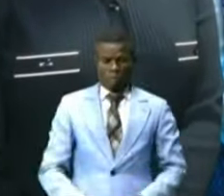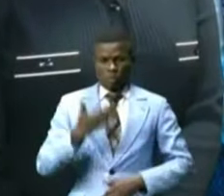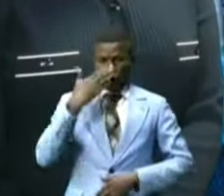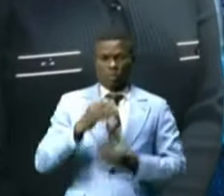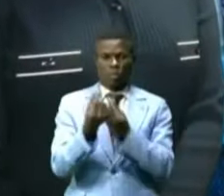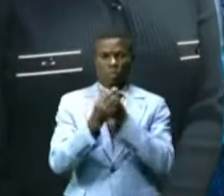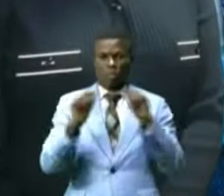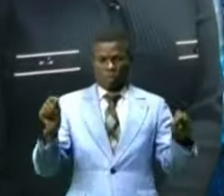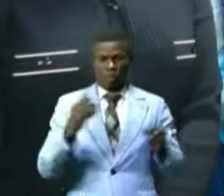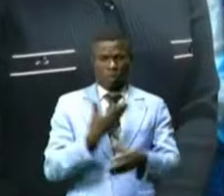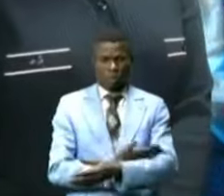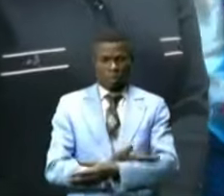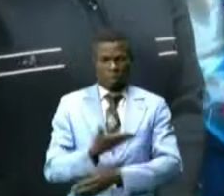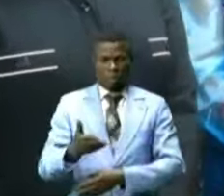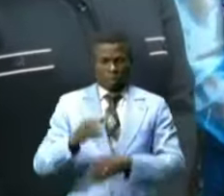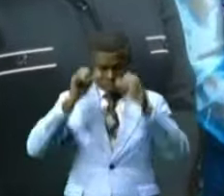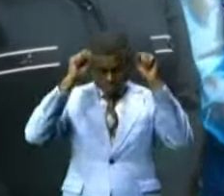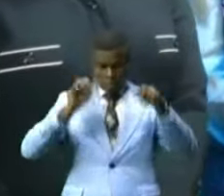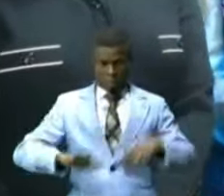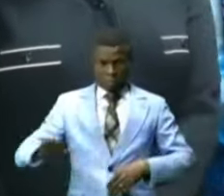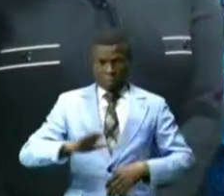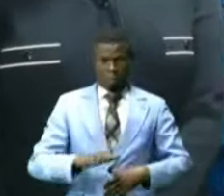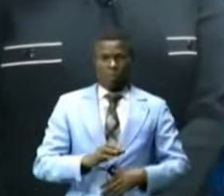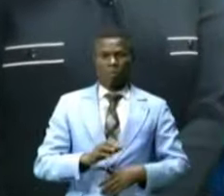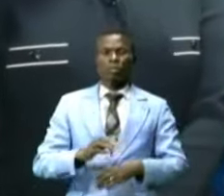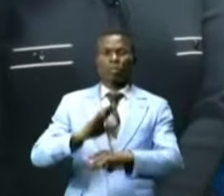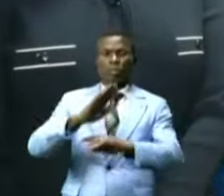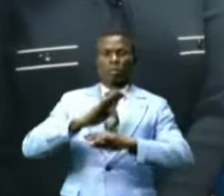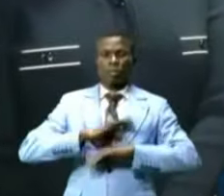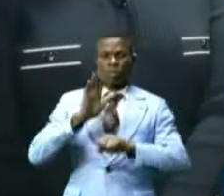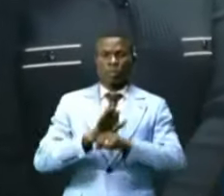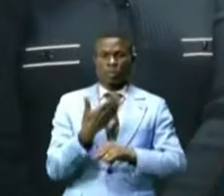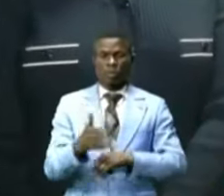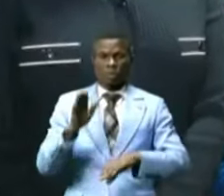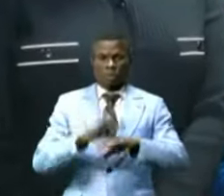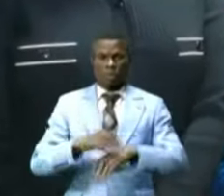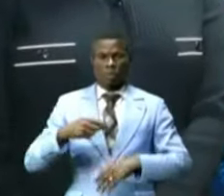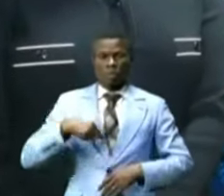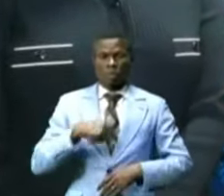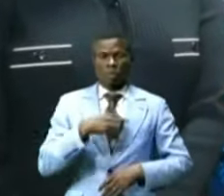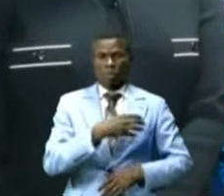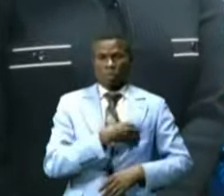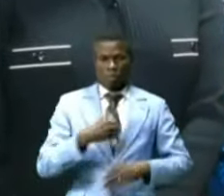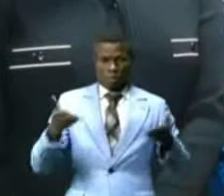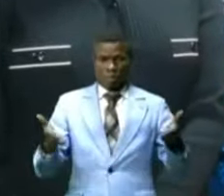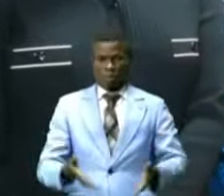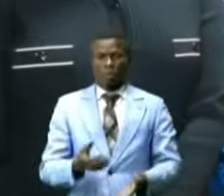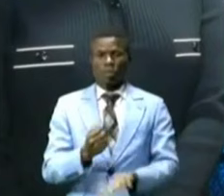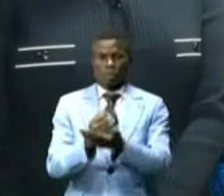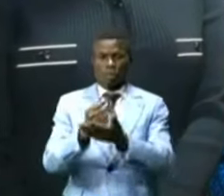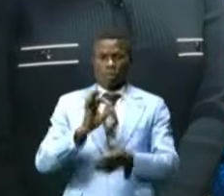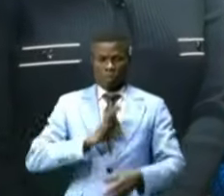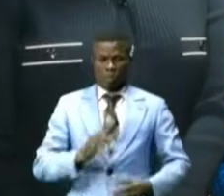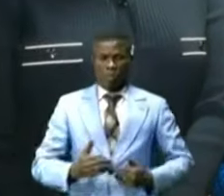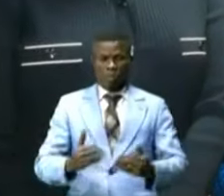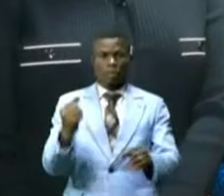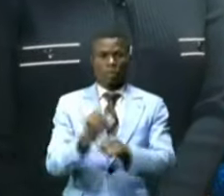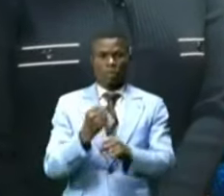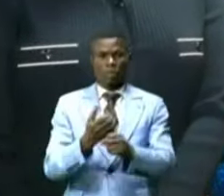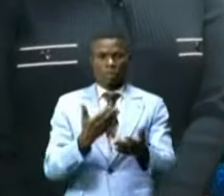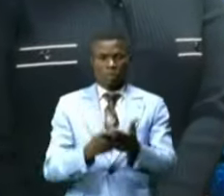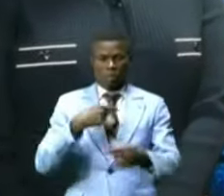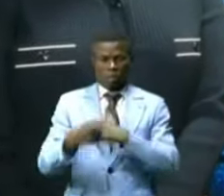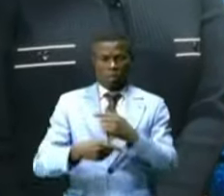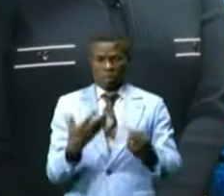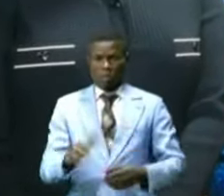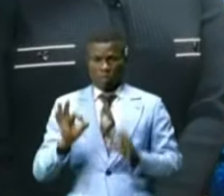de l'État, il a quand même répondu à plusieurs aspects qui nous ont touchés en tant que femmes. Nous sommes là pour l'aider à continuer son œuvre. Il a commencé